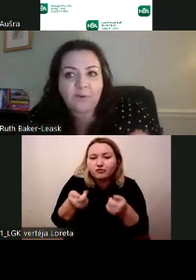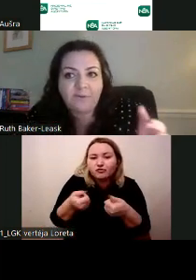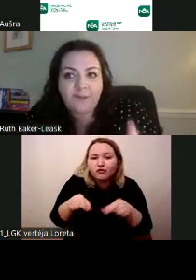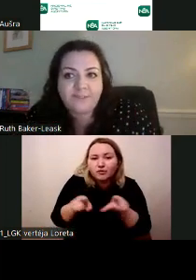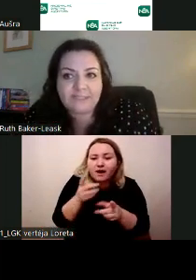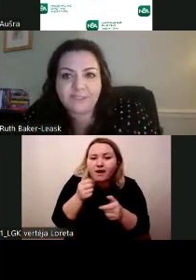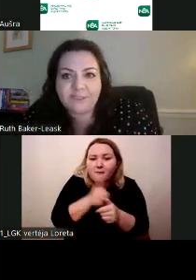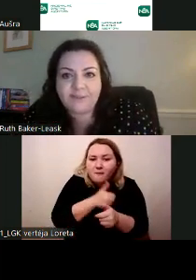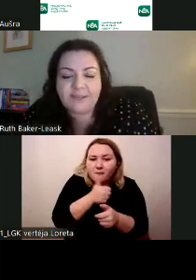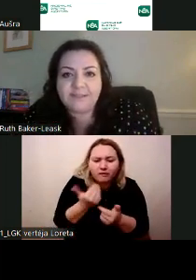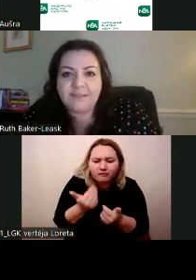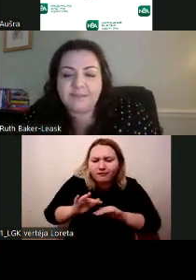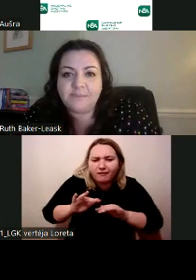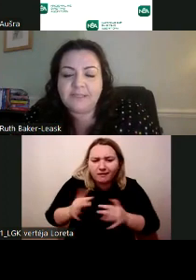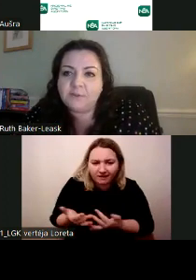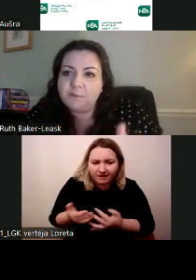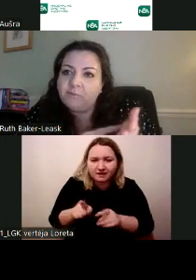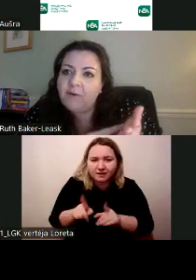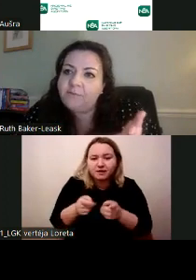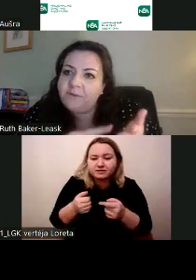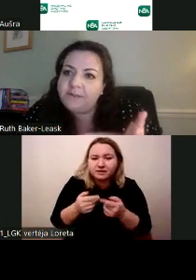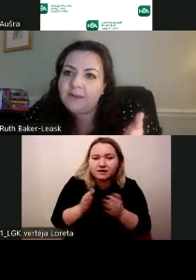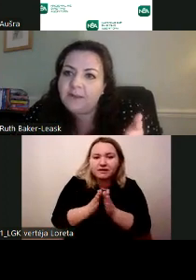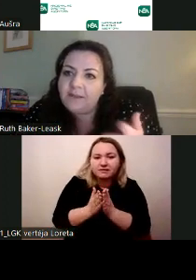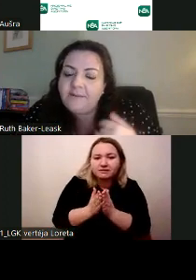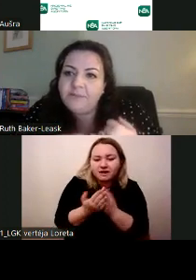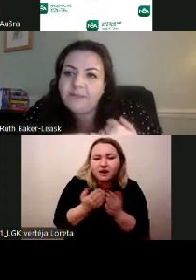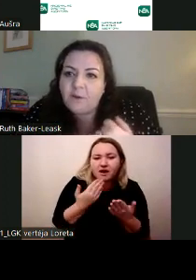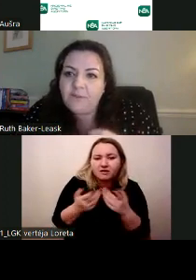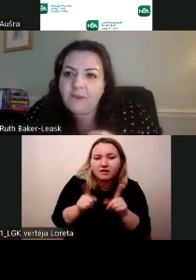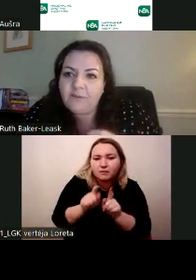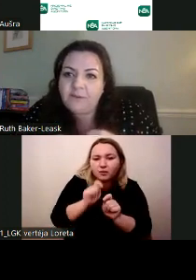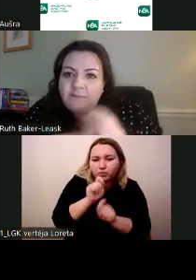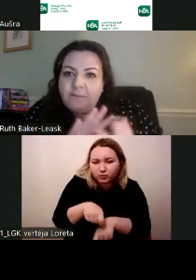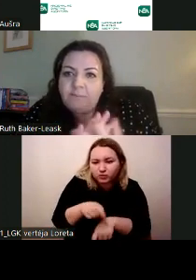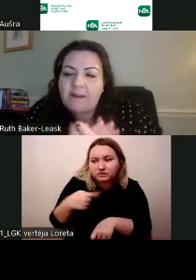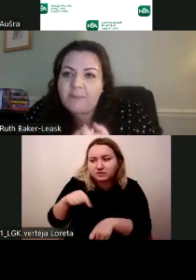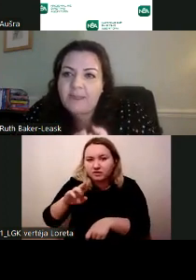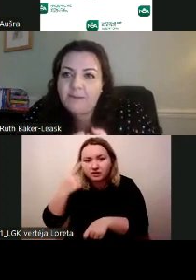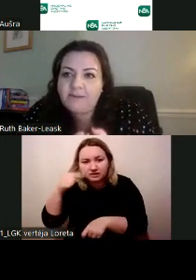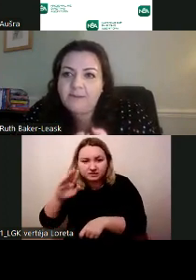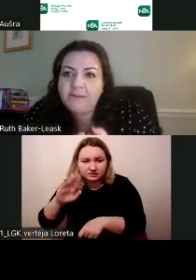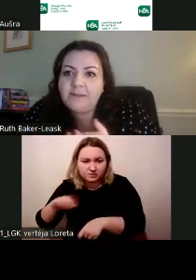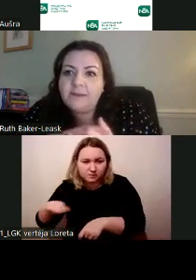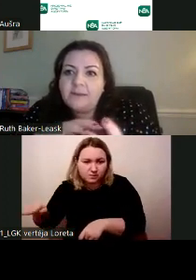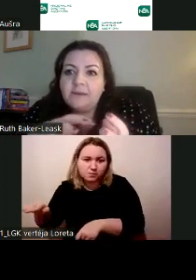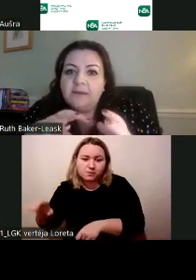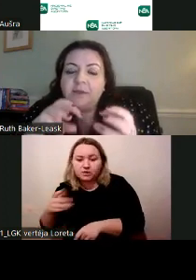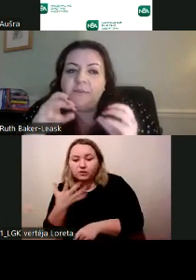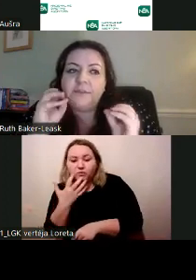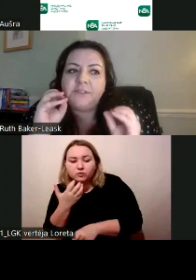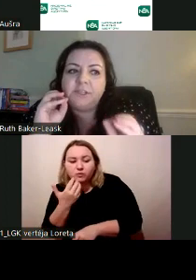nes knygos primena dovanėlės. Ir taip, mačiau, kiti mokytojai taip elgėsi. Kartais užrašydavo